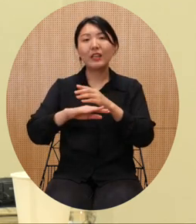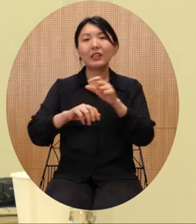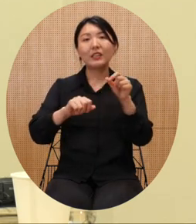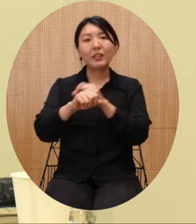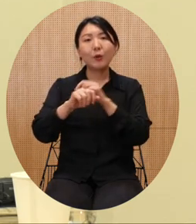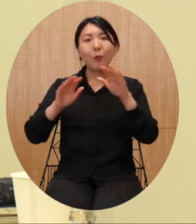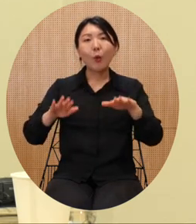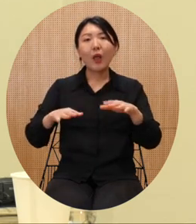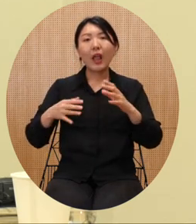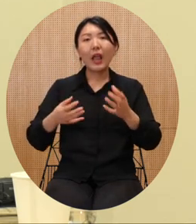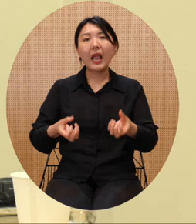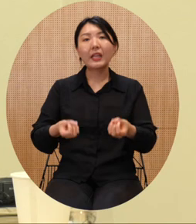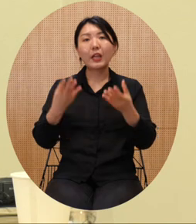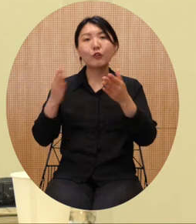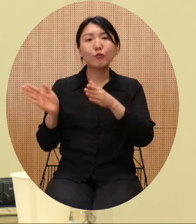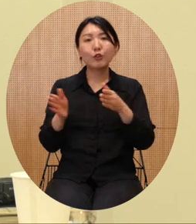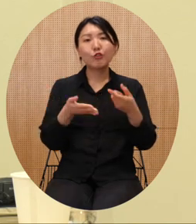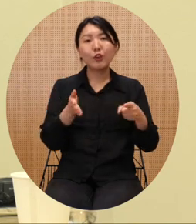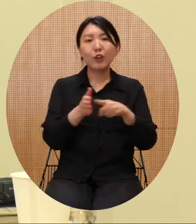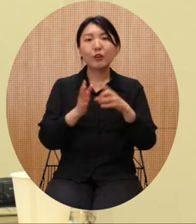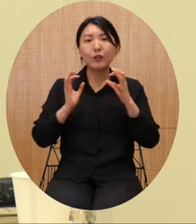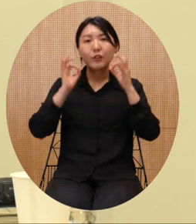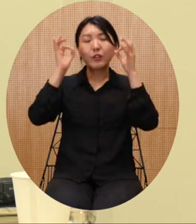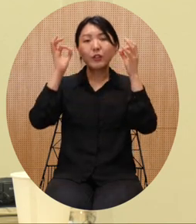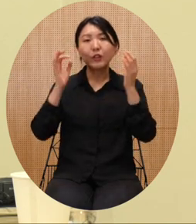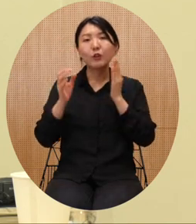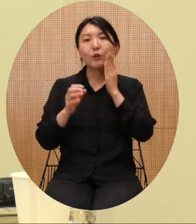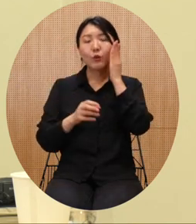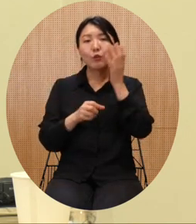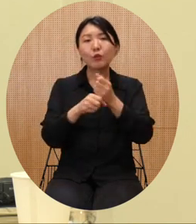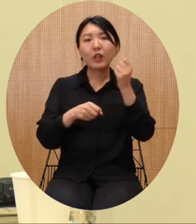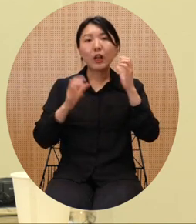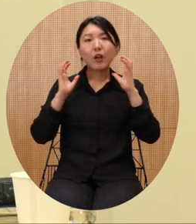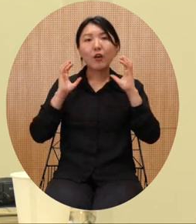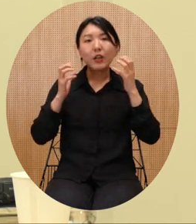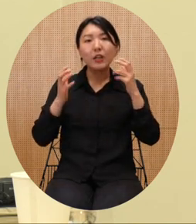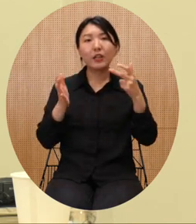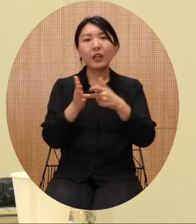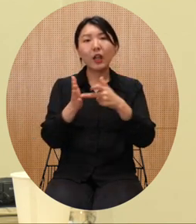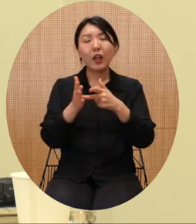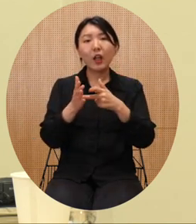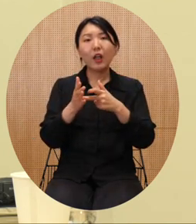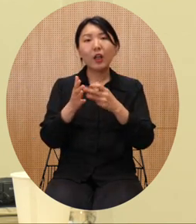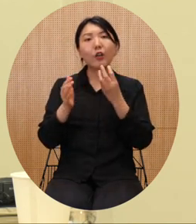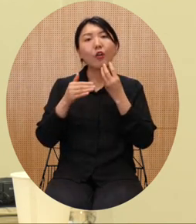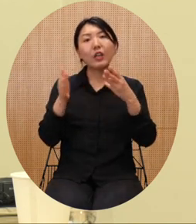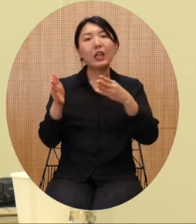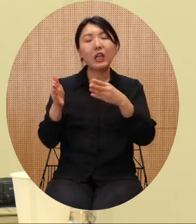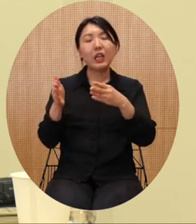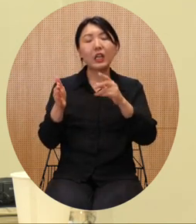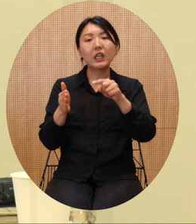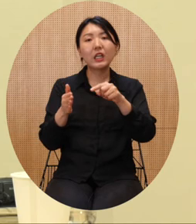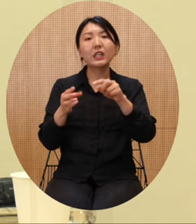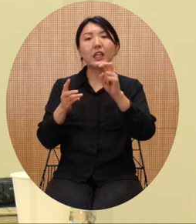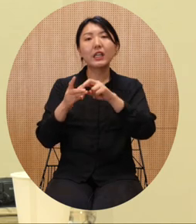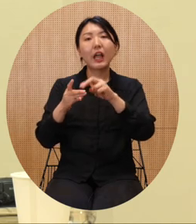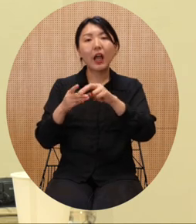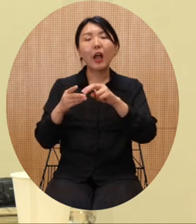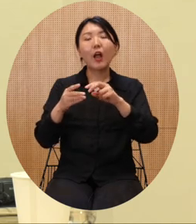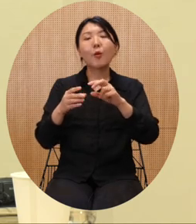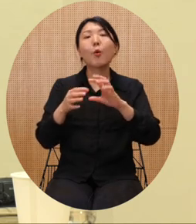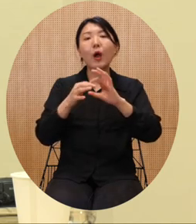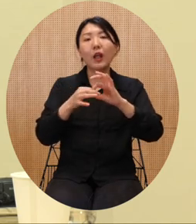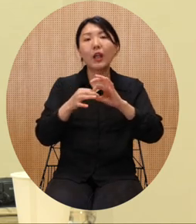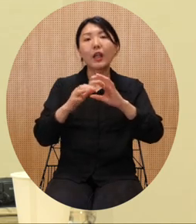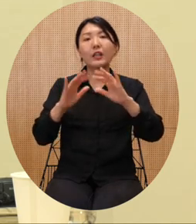준비를 위해 노력해 주신 초록부산 어린이재단, 경기아동보호센터 김승현 소장님과 관계자분들, 그리고 수준 높은